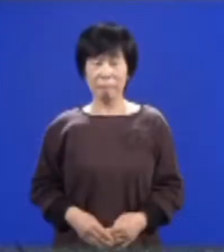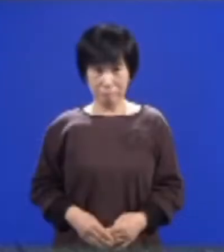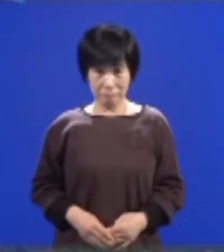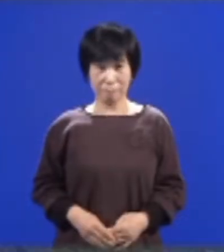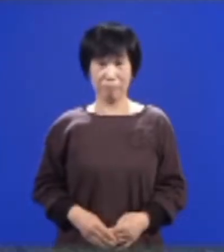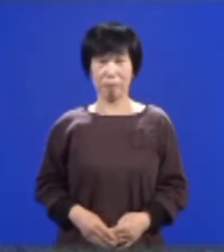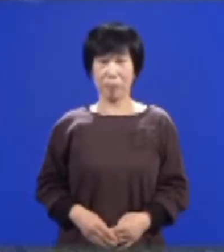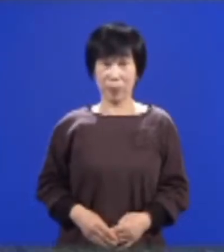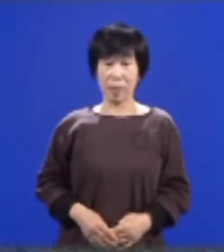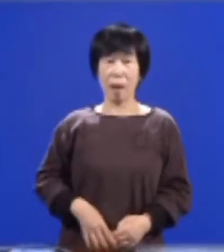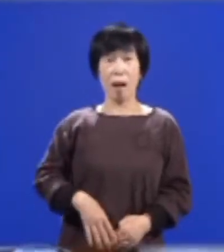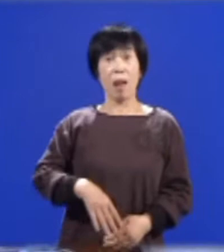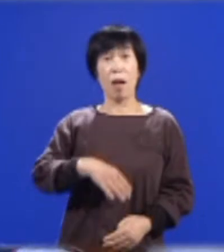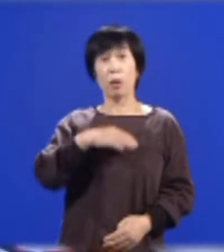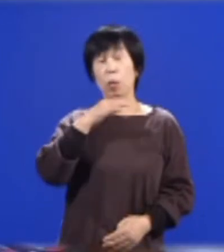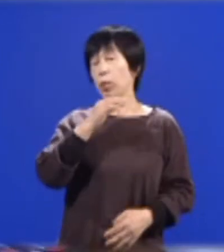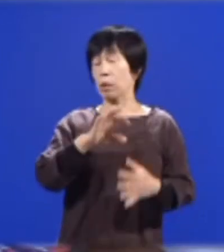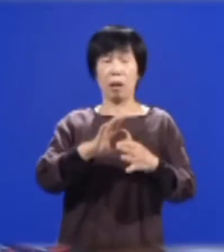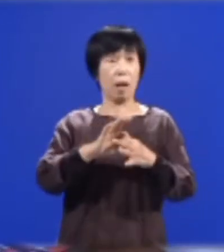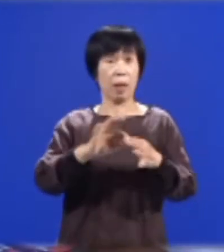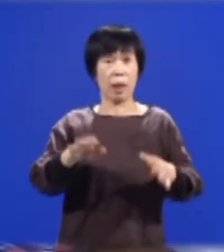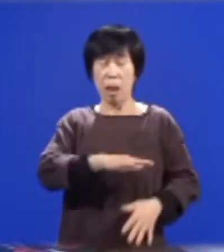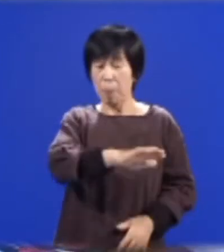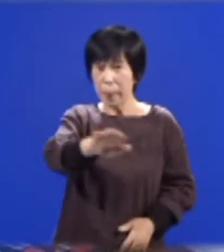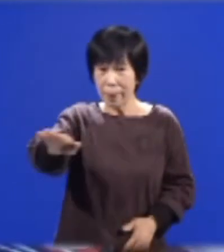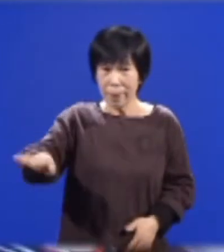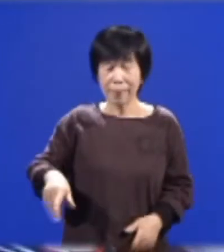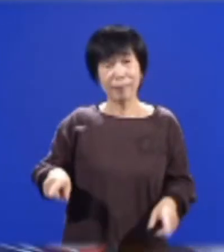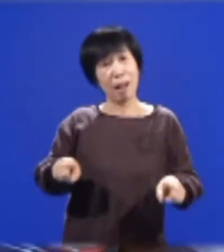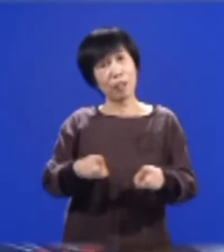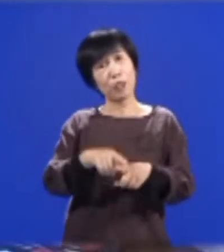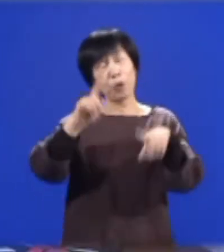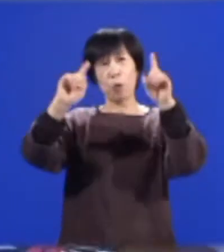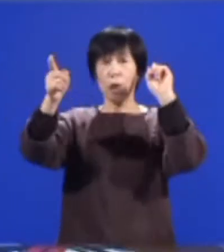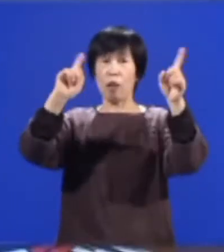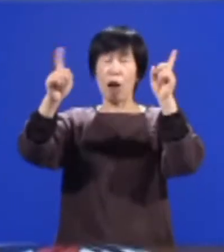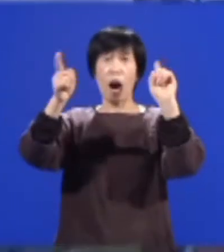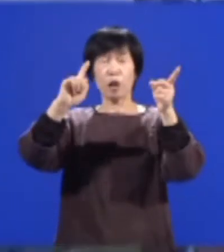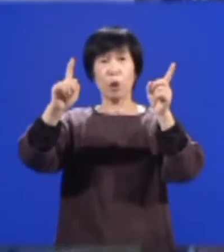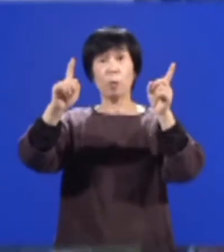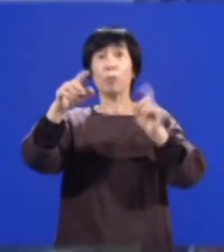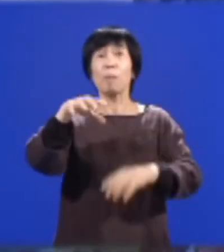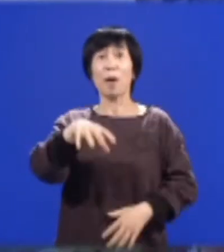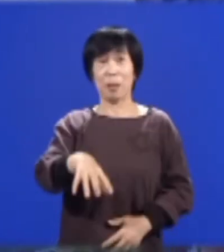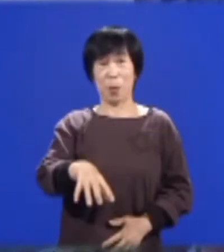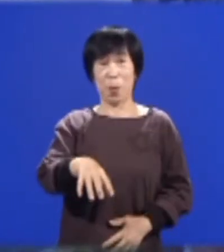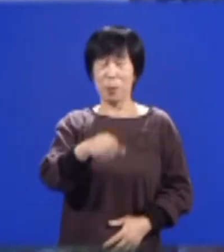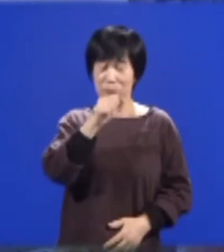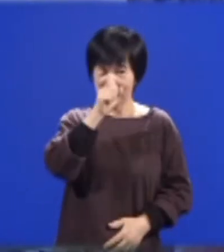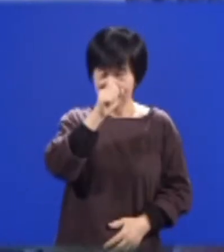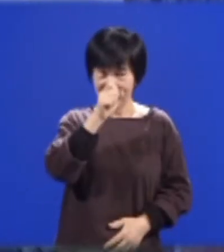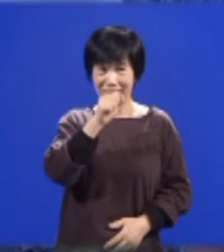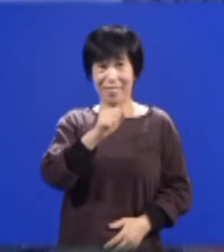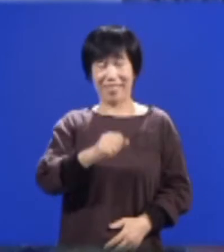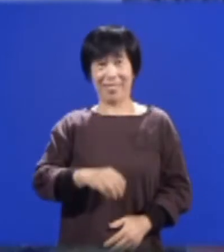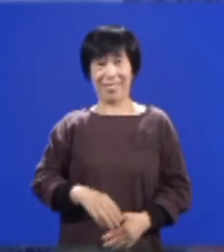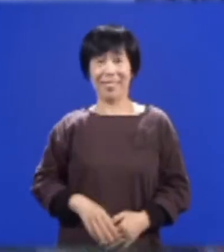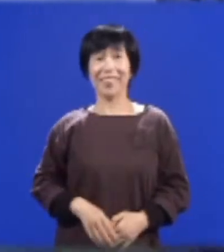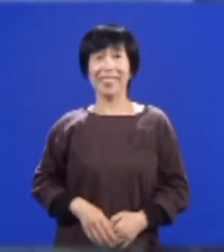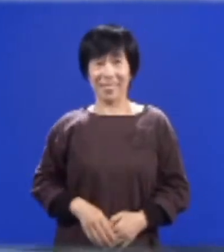こうしてさまざまな年代が分け隔てなく一緒に遊んでいる様子が見られるイベントっていいです